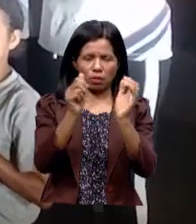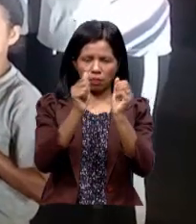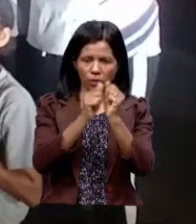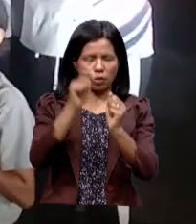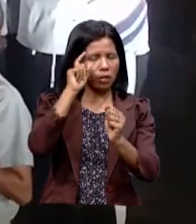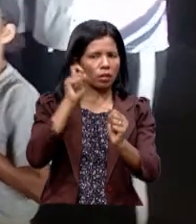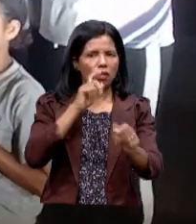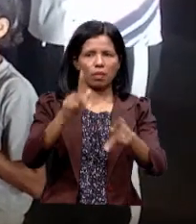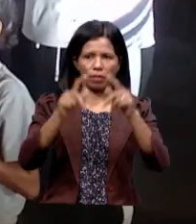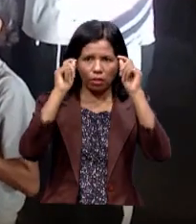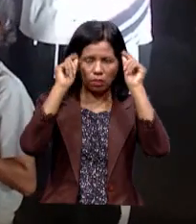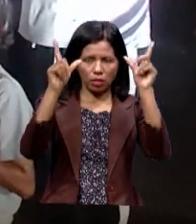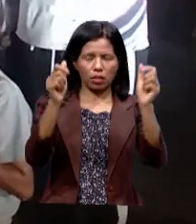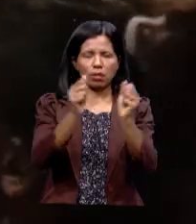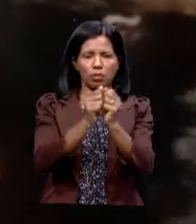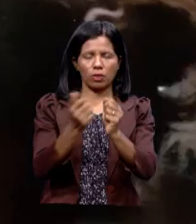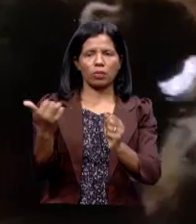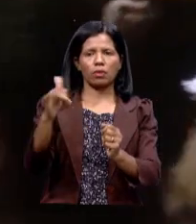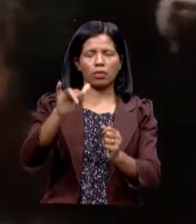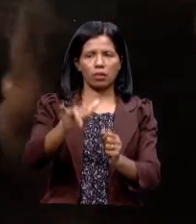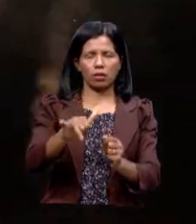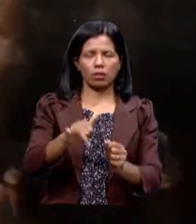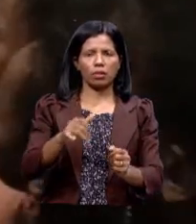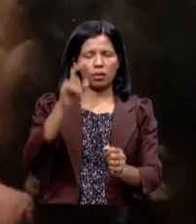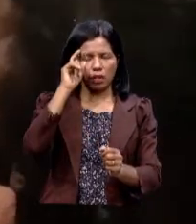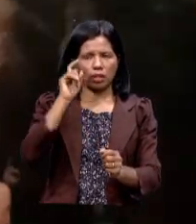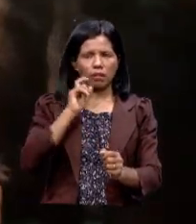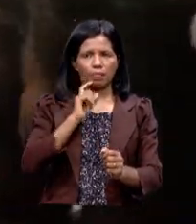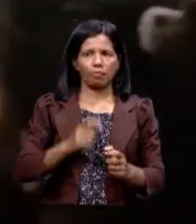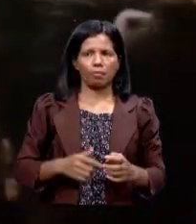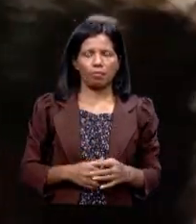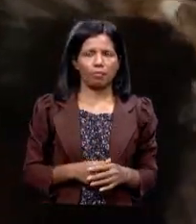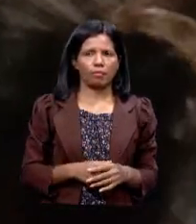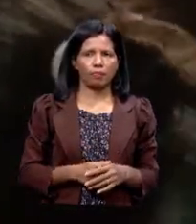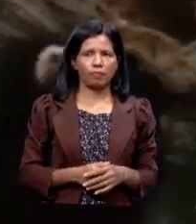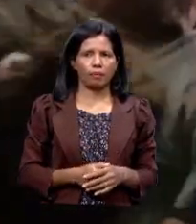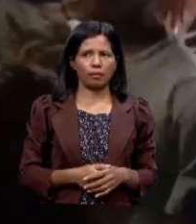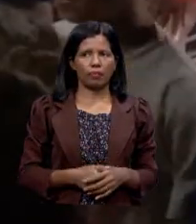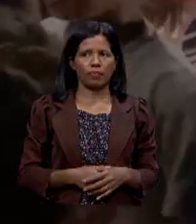no Timoruan sira nebe akompanya sanana. Jimmy Fernandez, GMN.